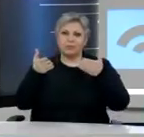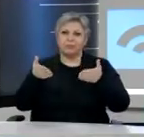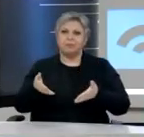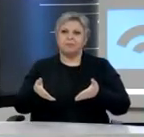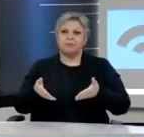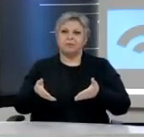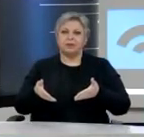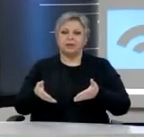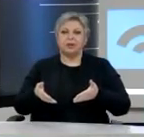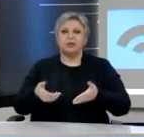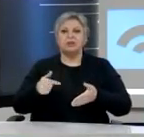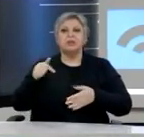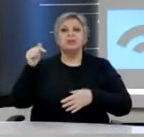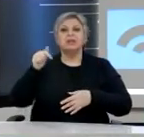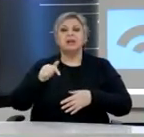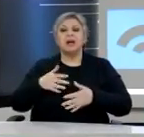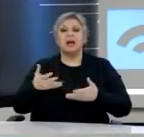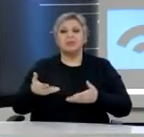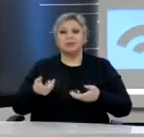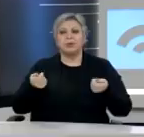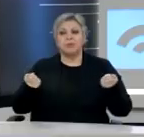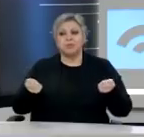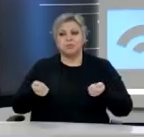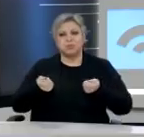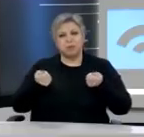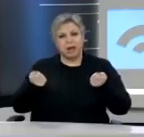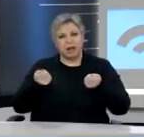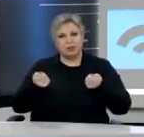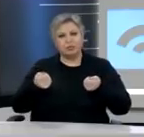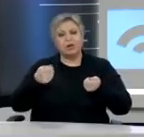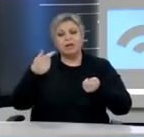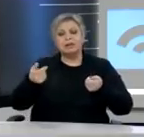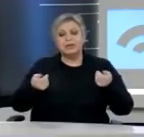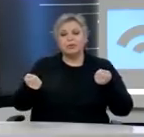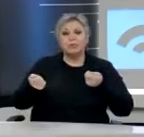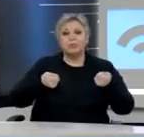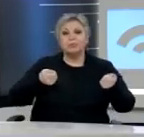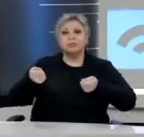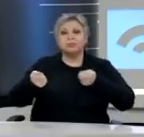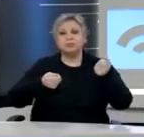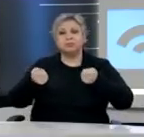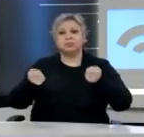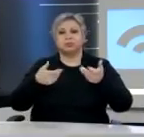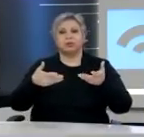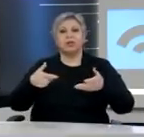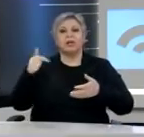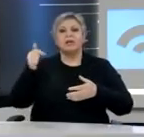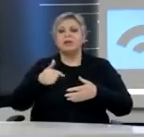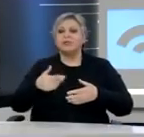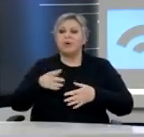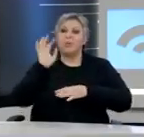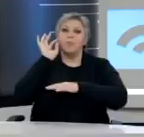που ενορχιστρώνουν και εκτελούν μια άθλια και φασιστική εκστρατεία στοχοποίησης και